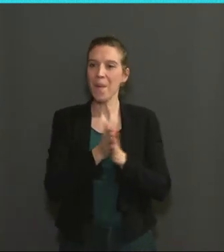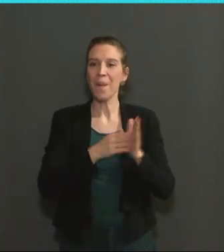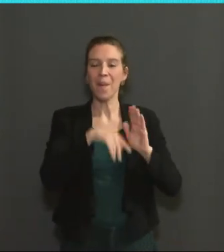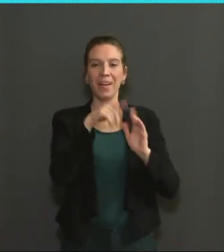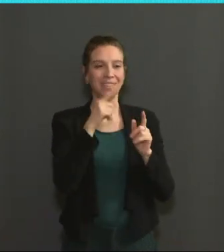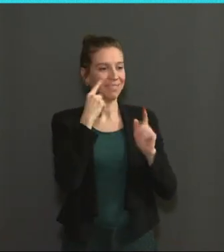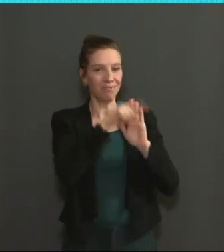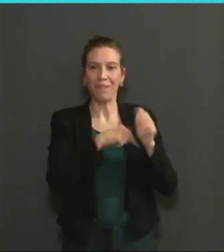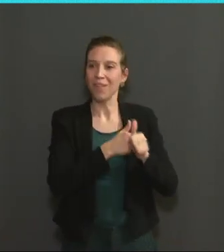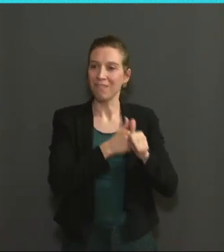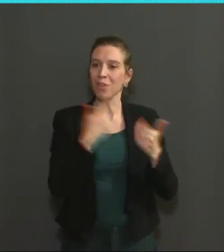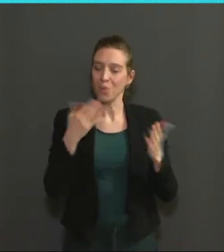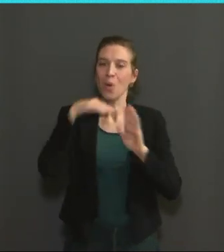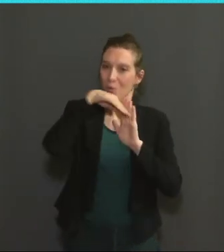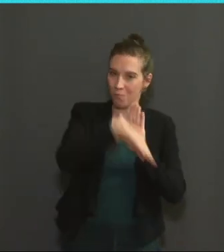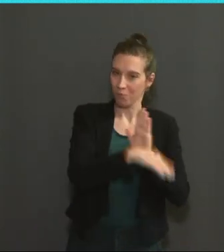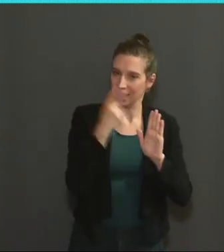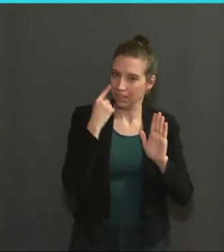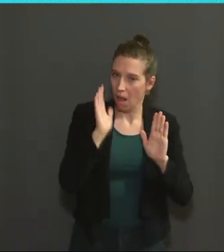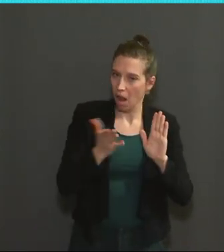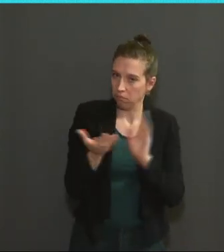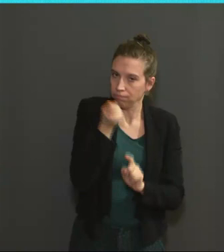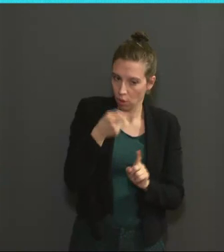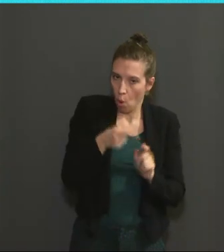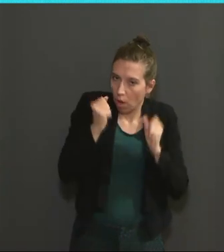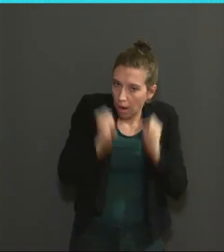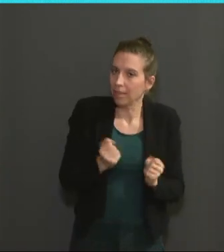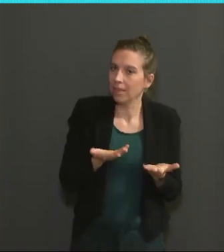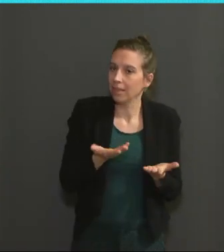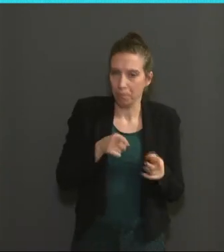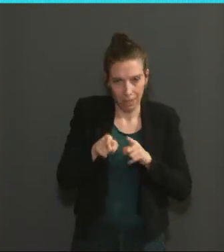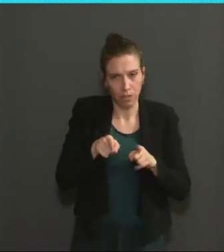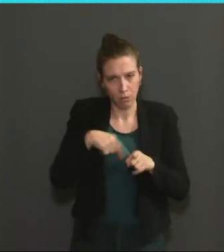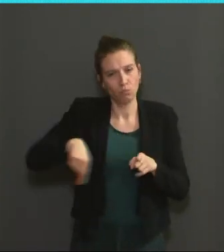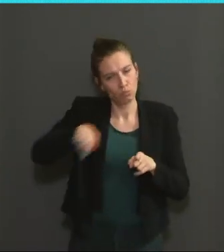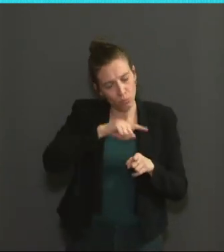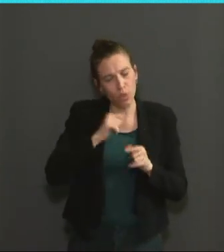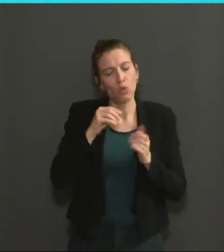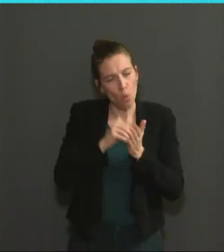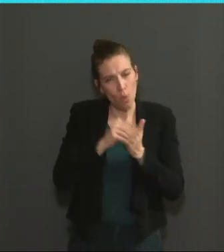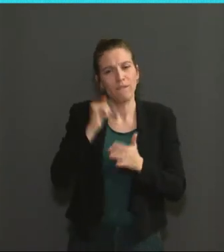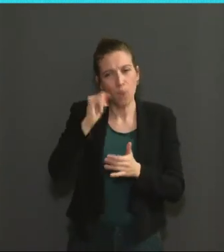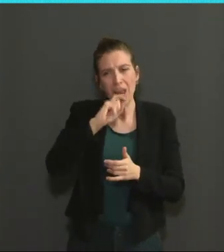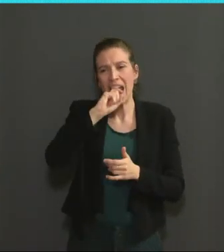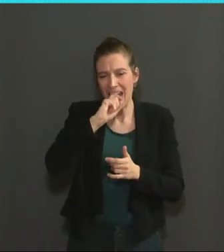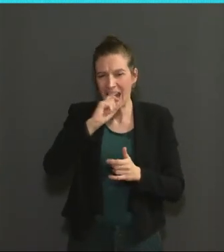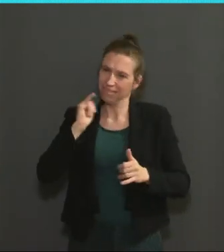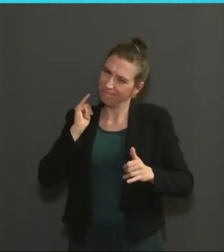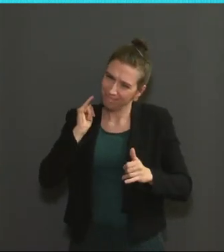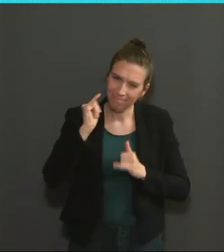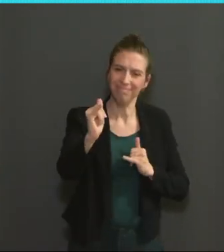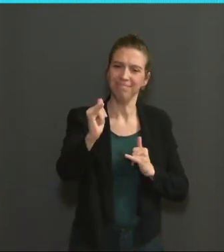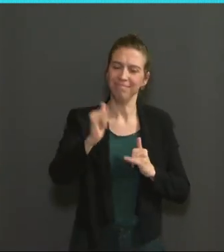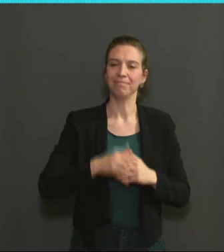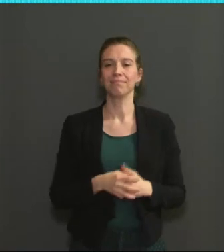doen dalen Laats dus vooral nog een klein tandje bijsteken Draag daarbij